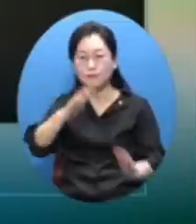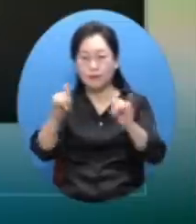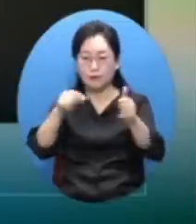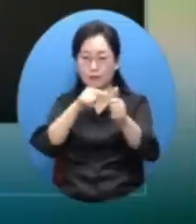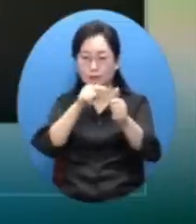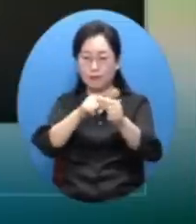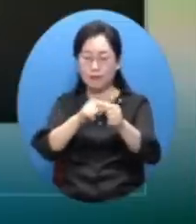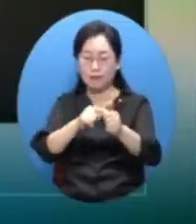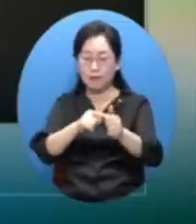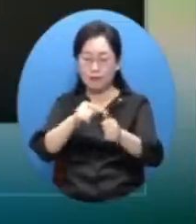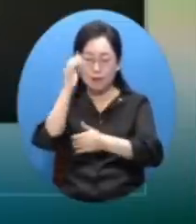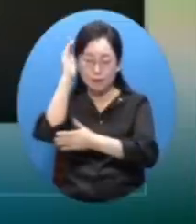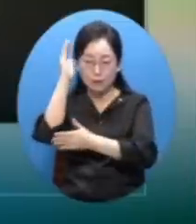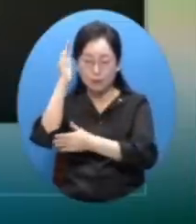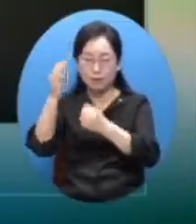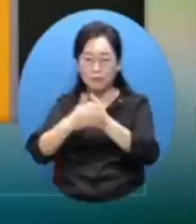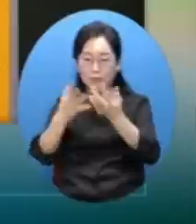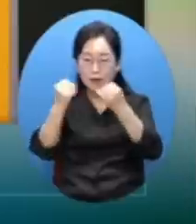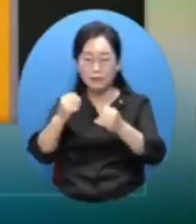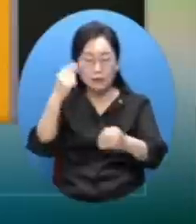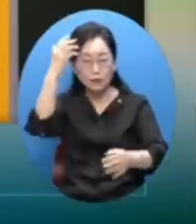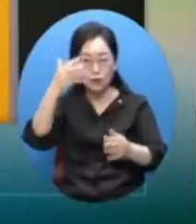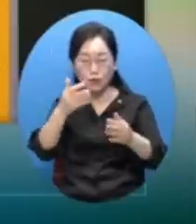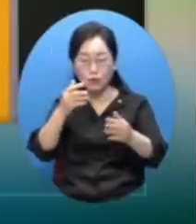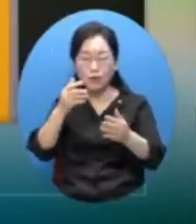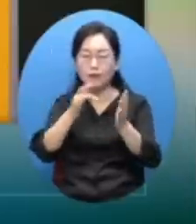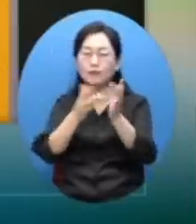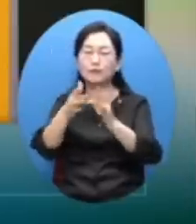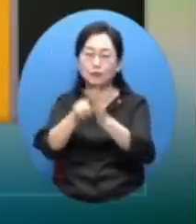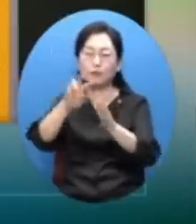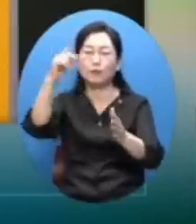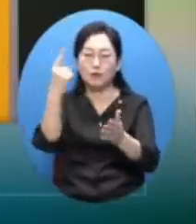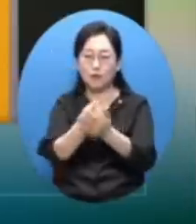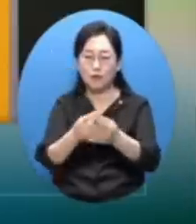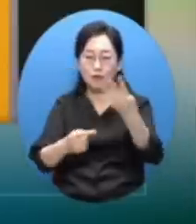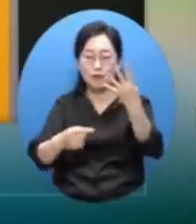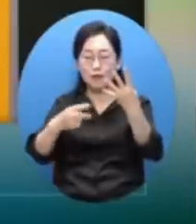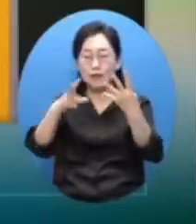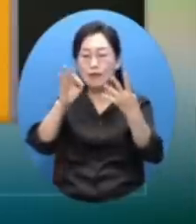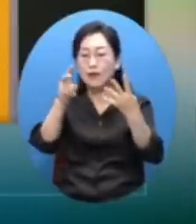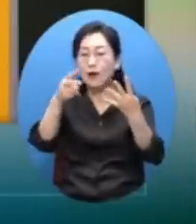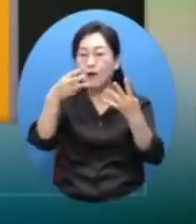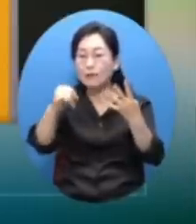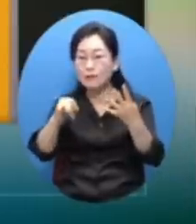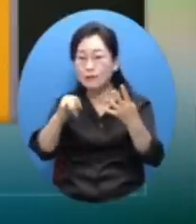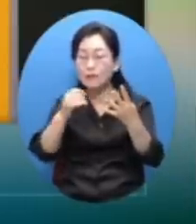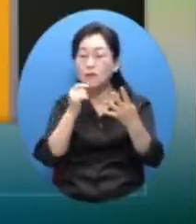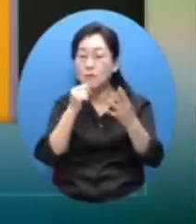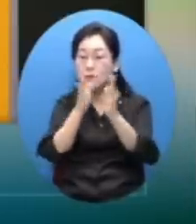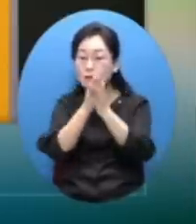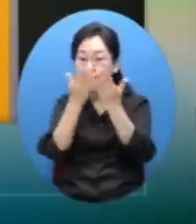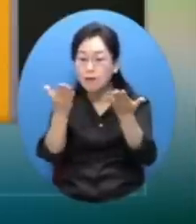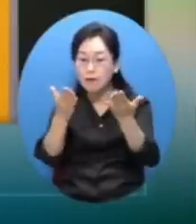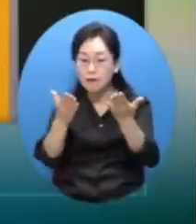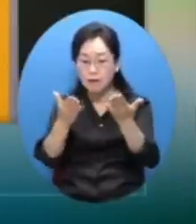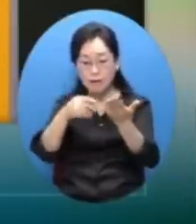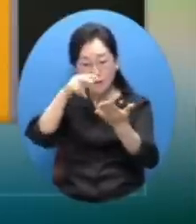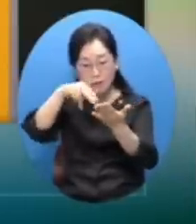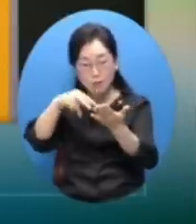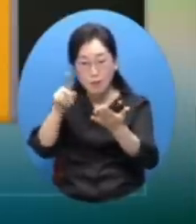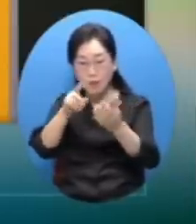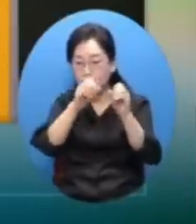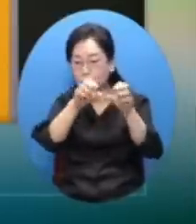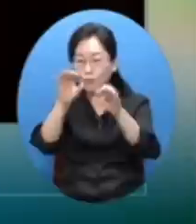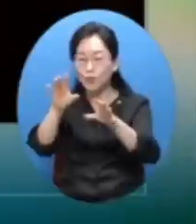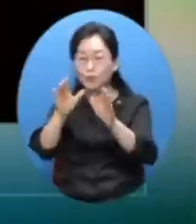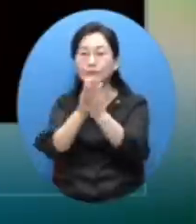영혼들이 주님께로 돌아왔습니다. 특히 사형리라고 하는 수책자는 누구에게나 익숙한 전도 브로셔인데 사형리와